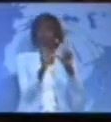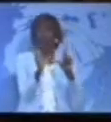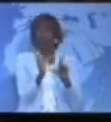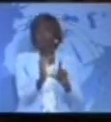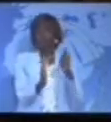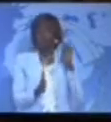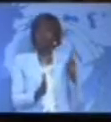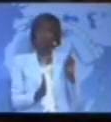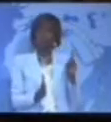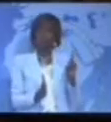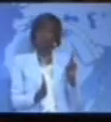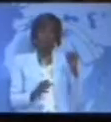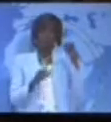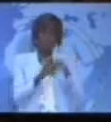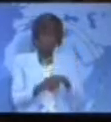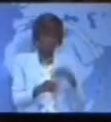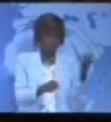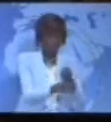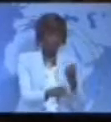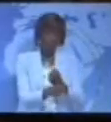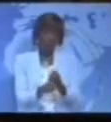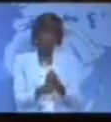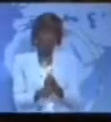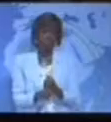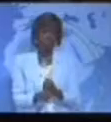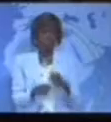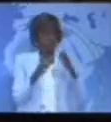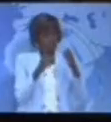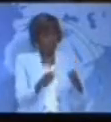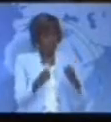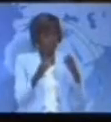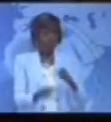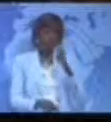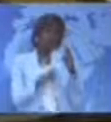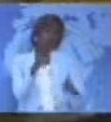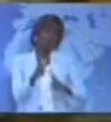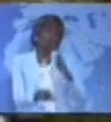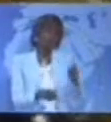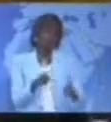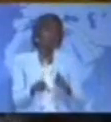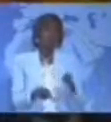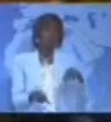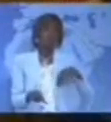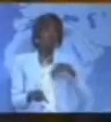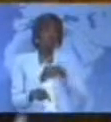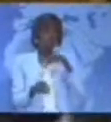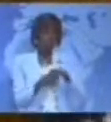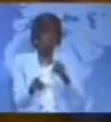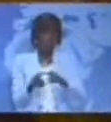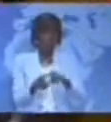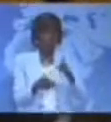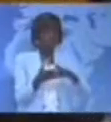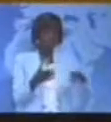démocratiques dans leur fonctionnement, à l'éducation citoyenne de leurs membres. En cette